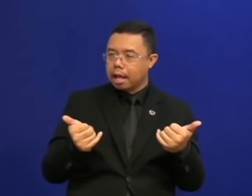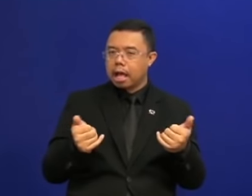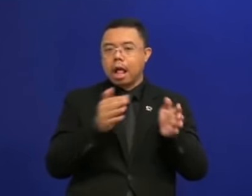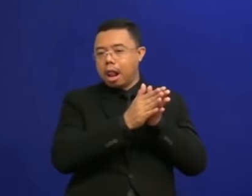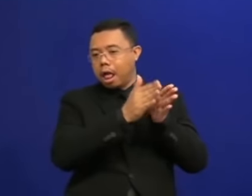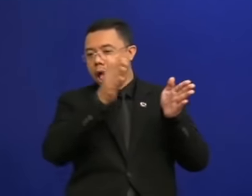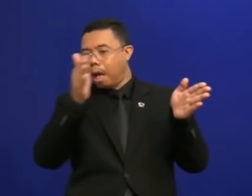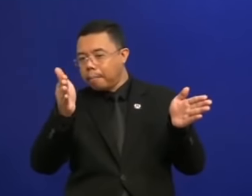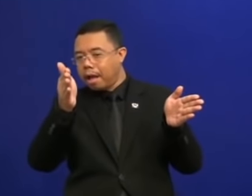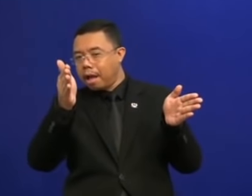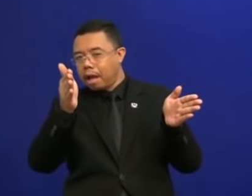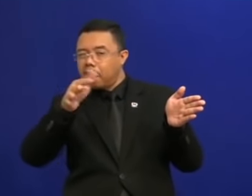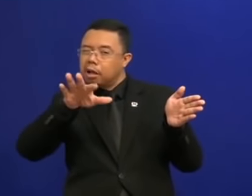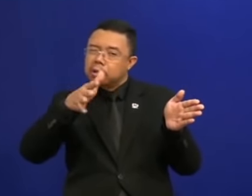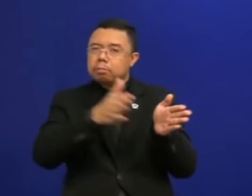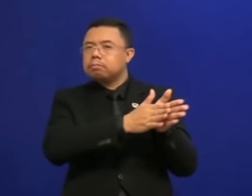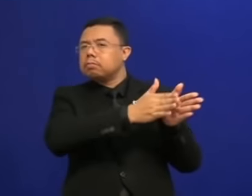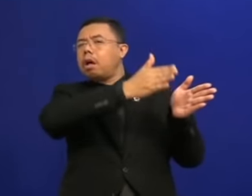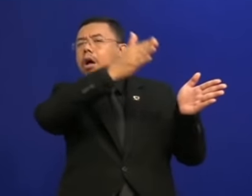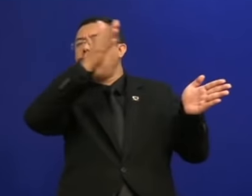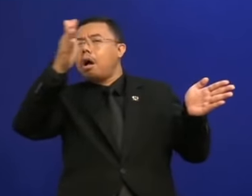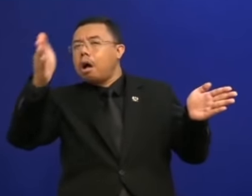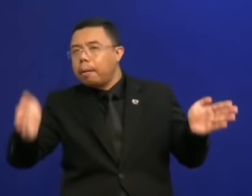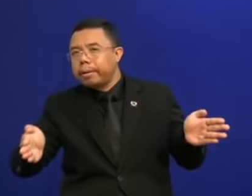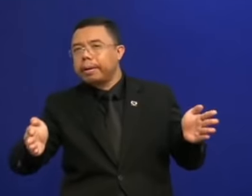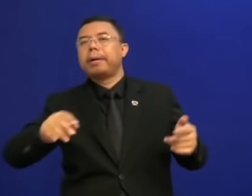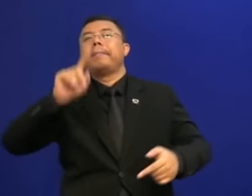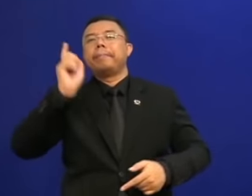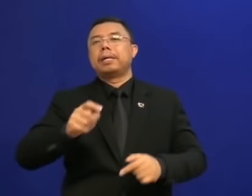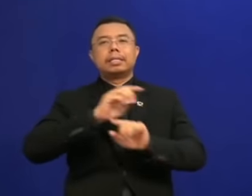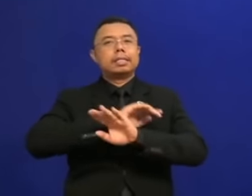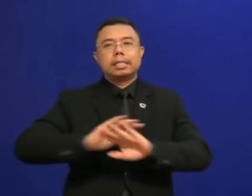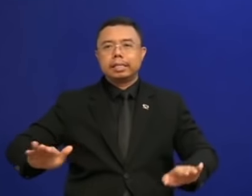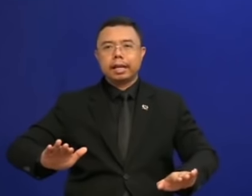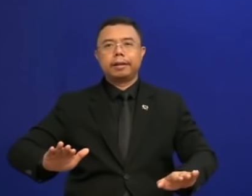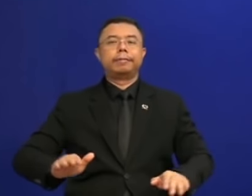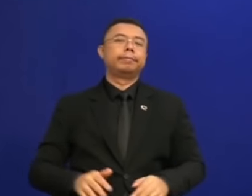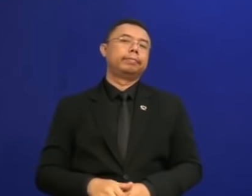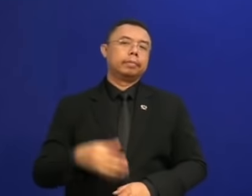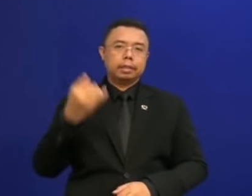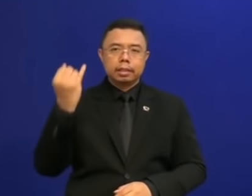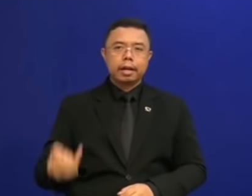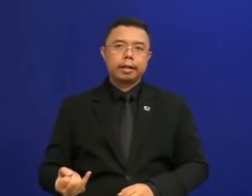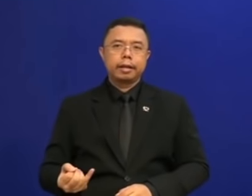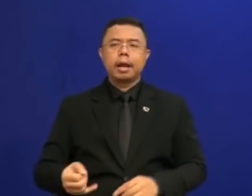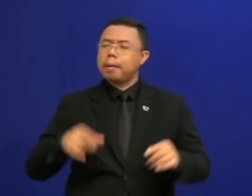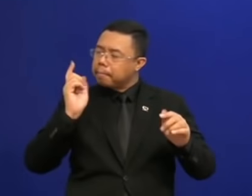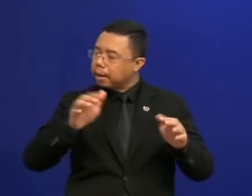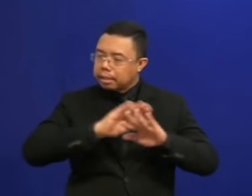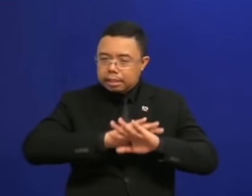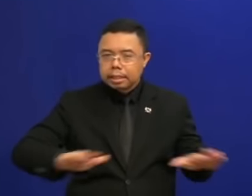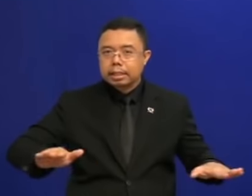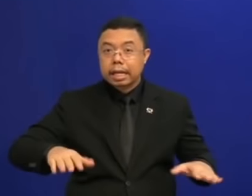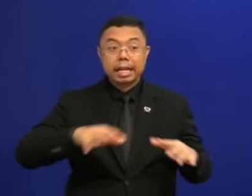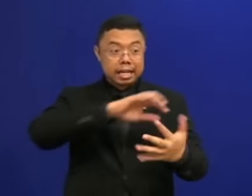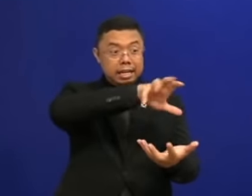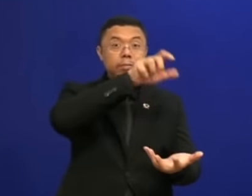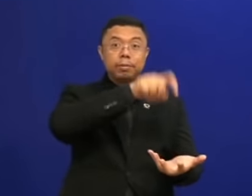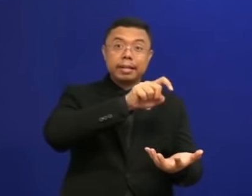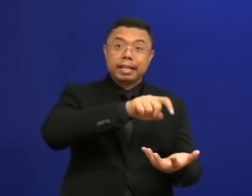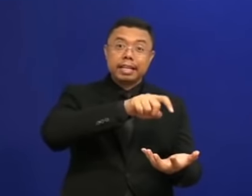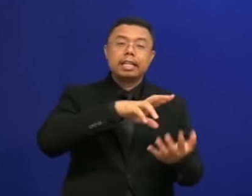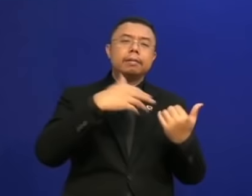tidak singkat, menengah, atau masih lama, tapi pasti berakhir. Pasti berakhir. Di bumi